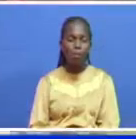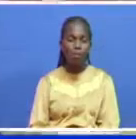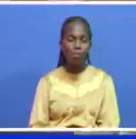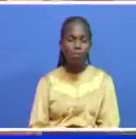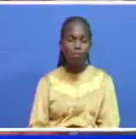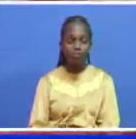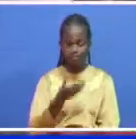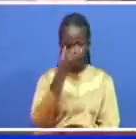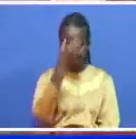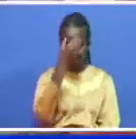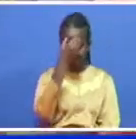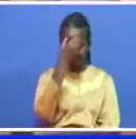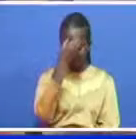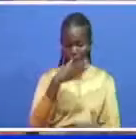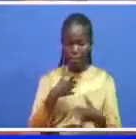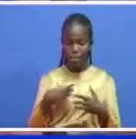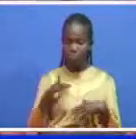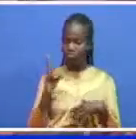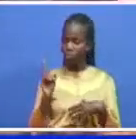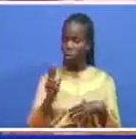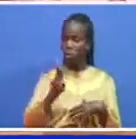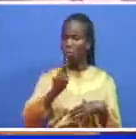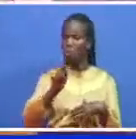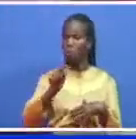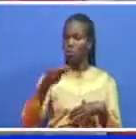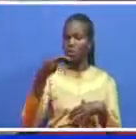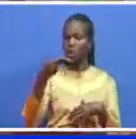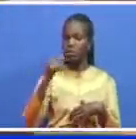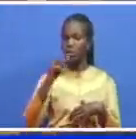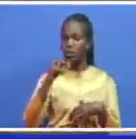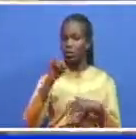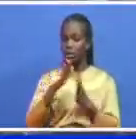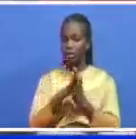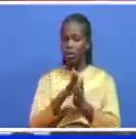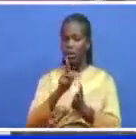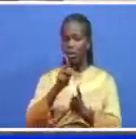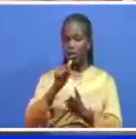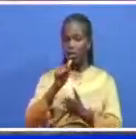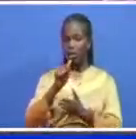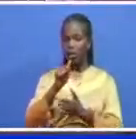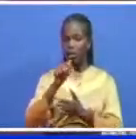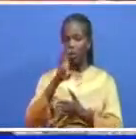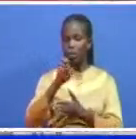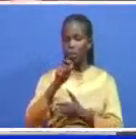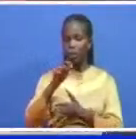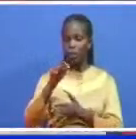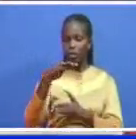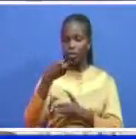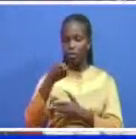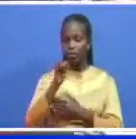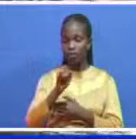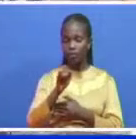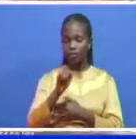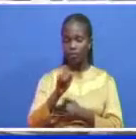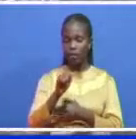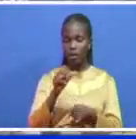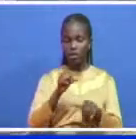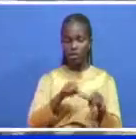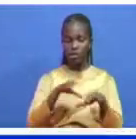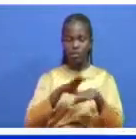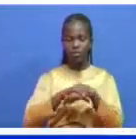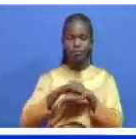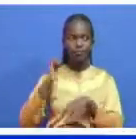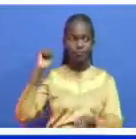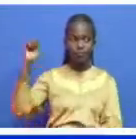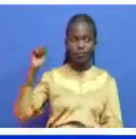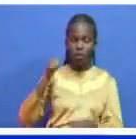Ni udhatula usiene ndhiyama isi usia udhini na kawethila siki leo mbunge cha kanguno waka undine ya masaku. Mayosa itambia na kutuwa isemi ya